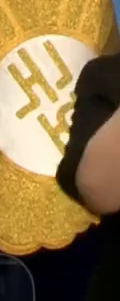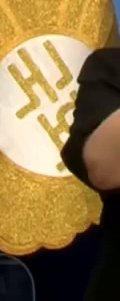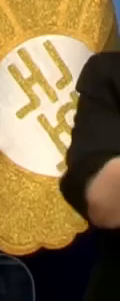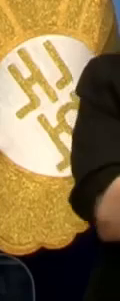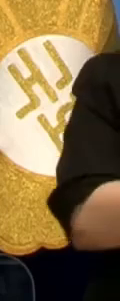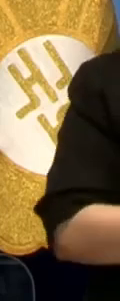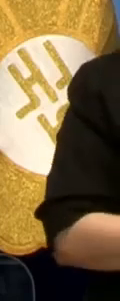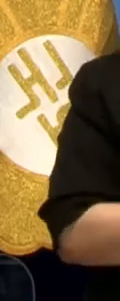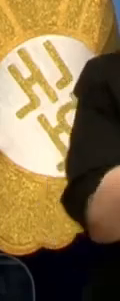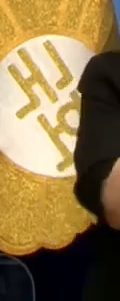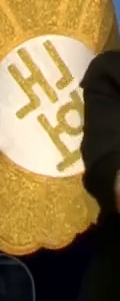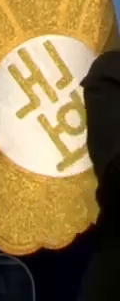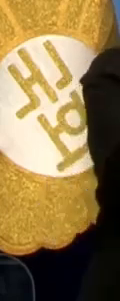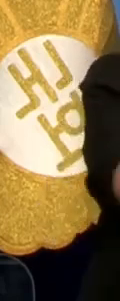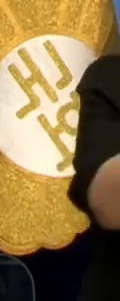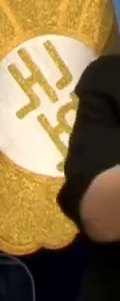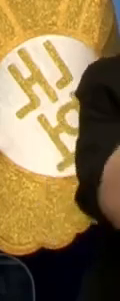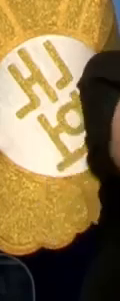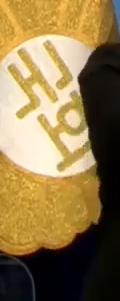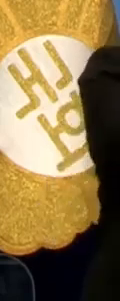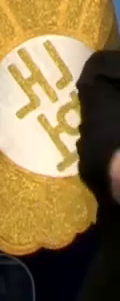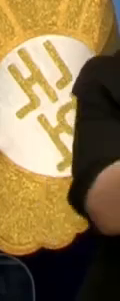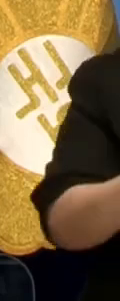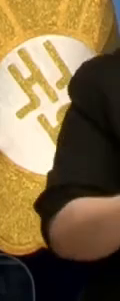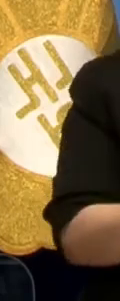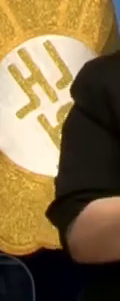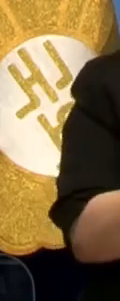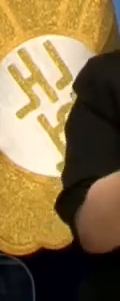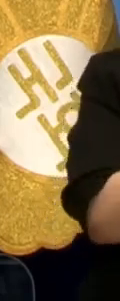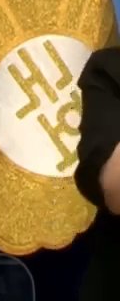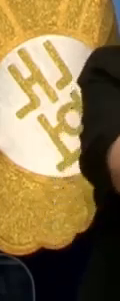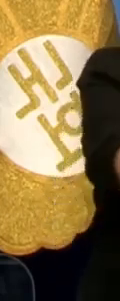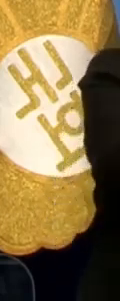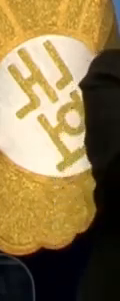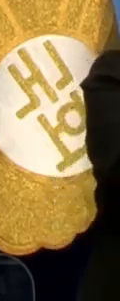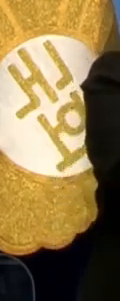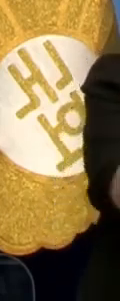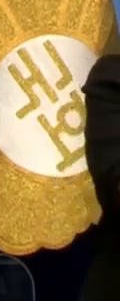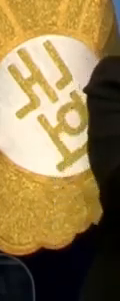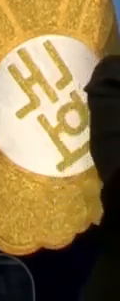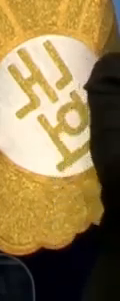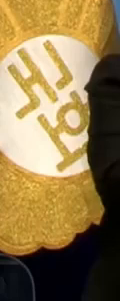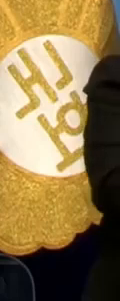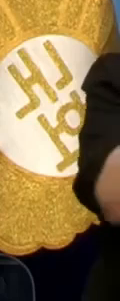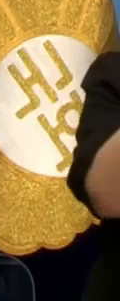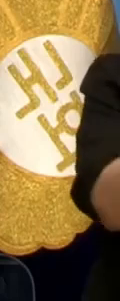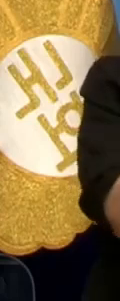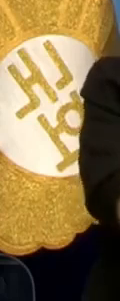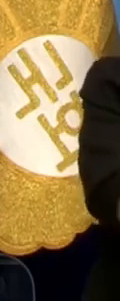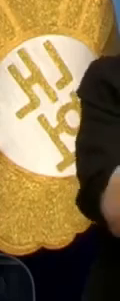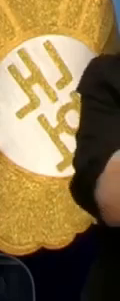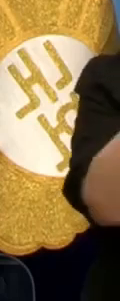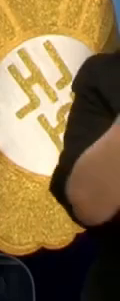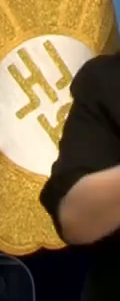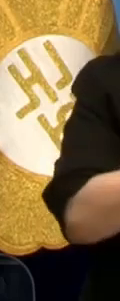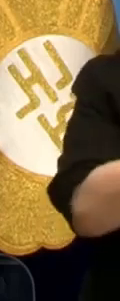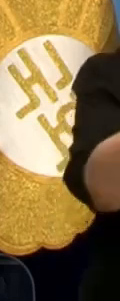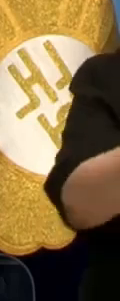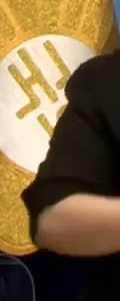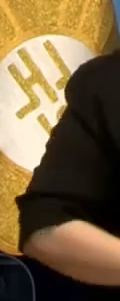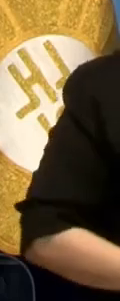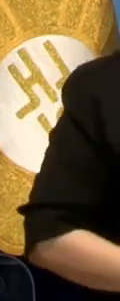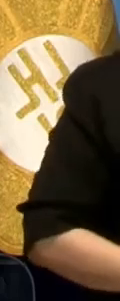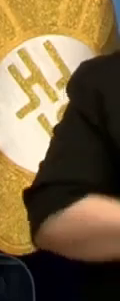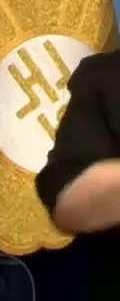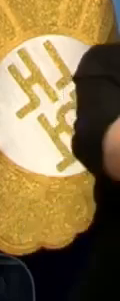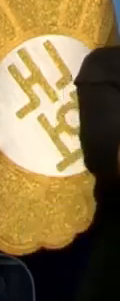100만 원 가구당 4인 가구 기준으로 400만 원 정도를 소멸성 지역화폐로 지급받게 되겠습니다.